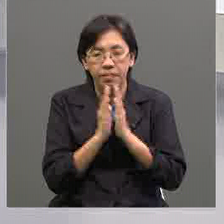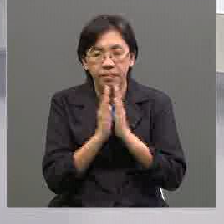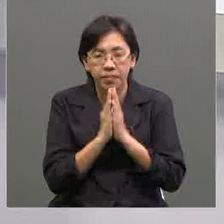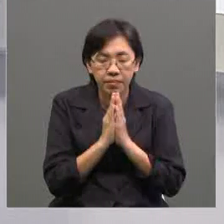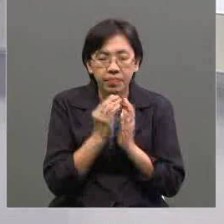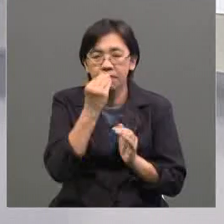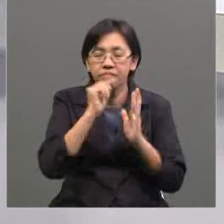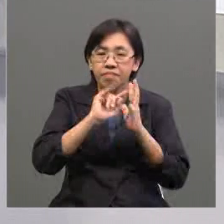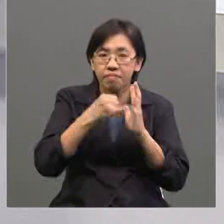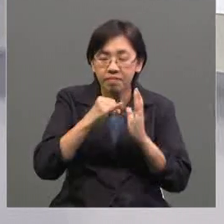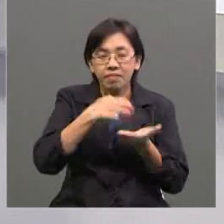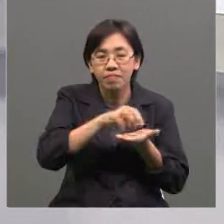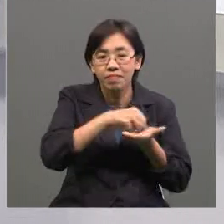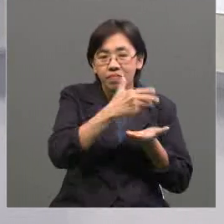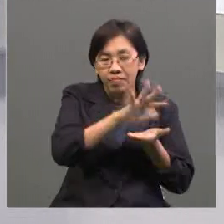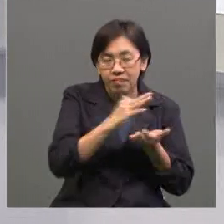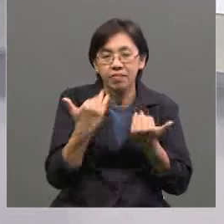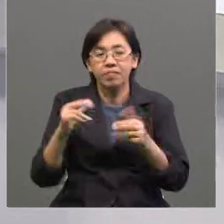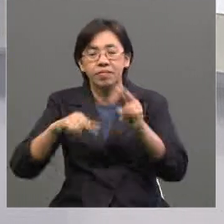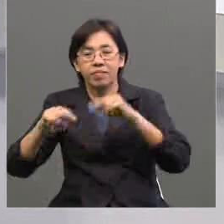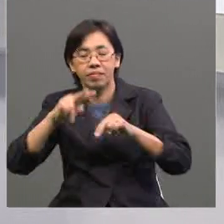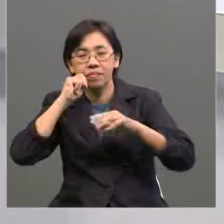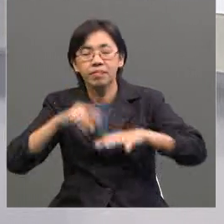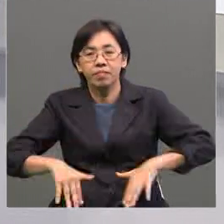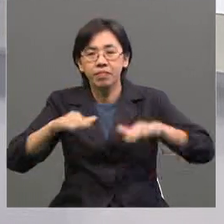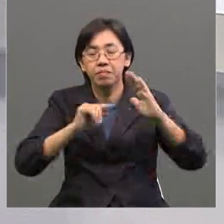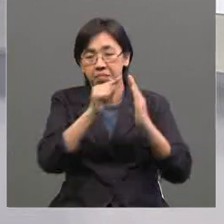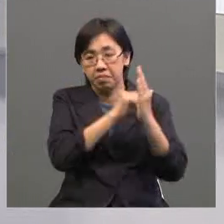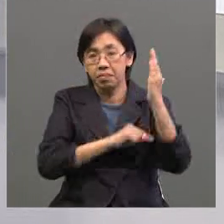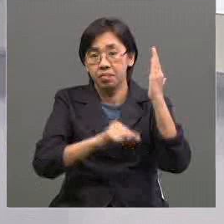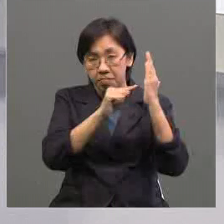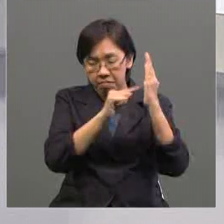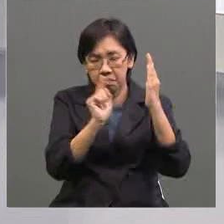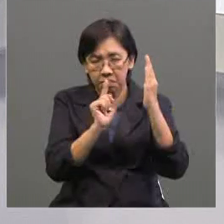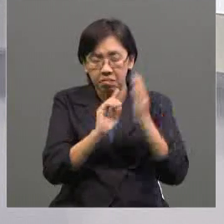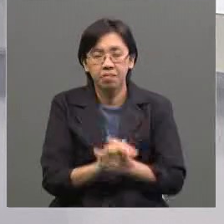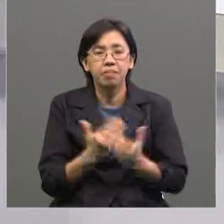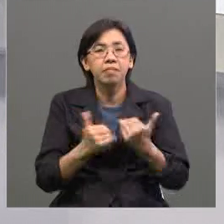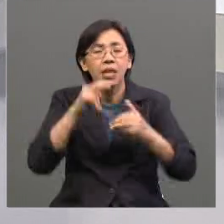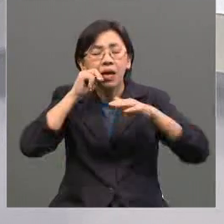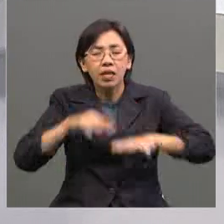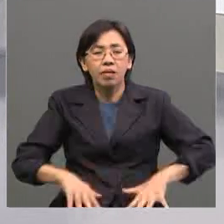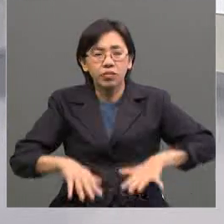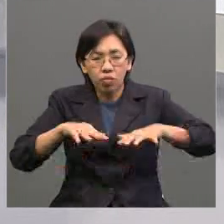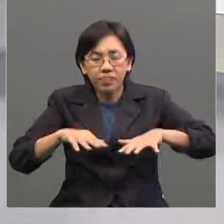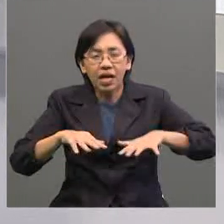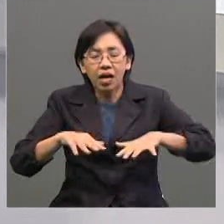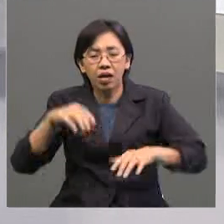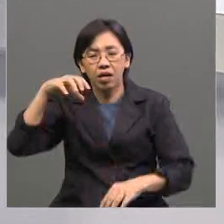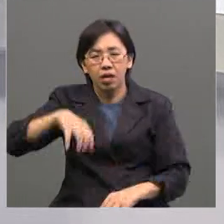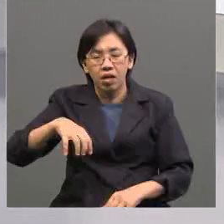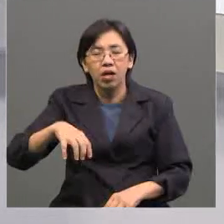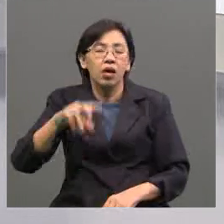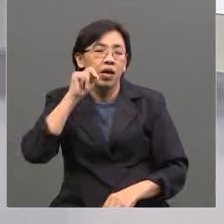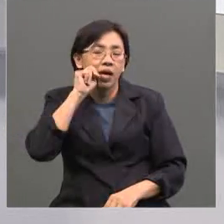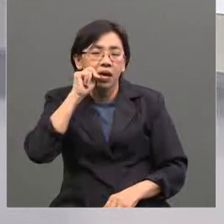เรือกเอ่อไปดูเรื่องของการนเ่อการดูแลเรื่องของน้ำท่วมในหลายๆพื้นที่ของประเทศตอนนี้นะครับภาพรวมสถานการณ์น้ำท่วมนะครับตอนนี้กองอำนวยการ